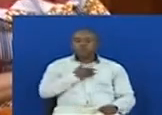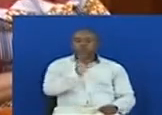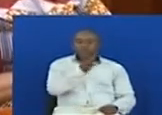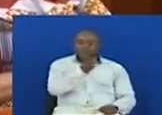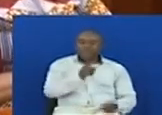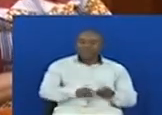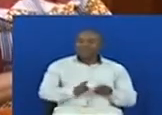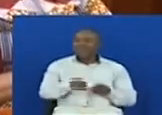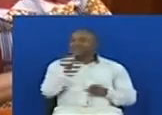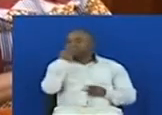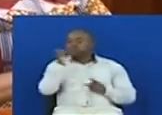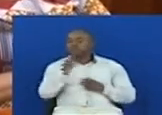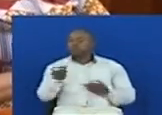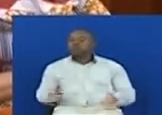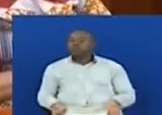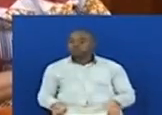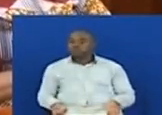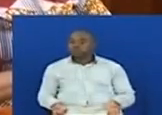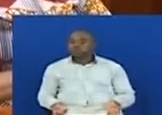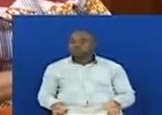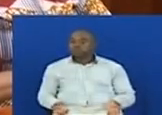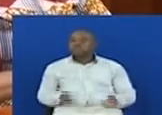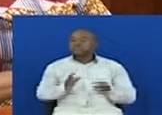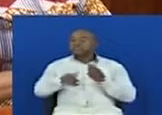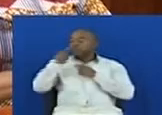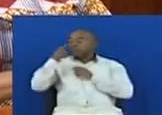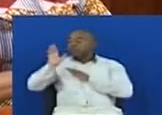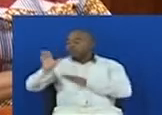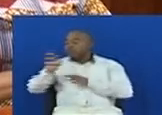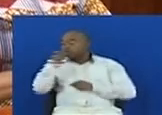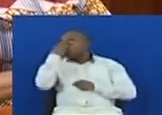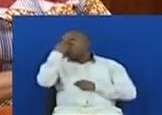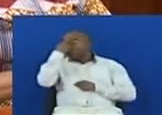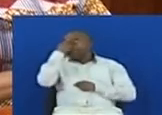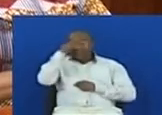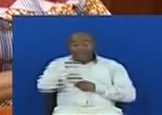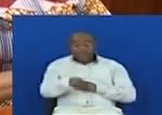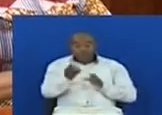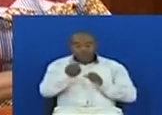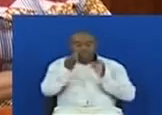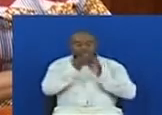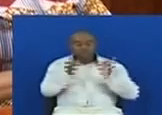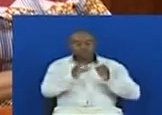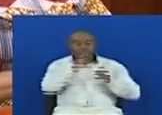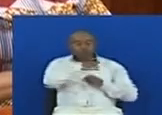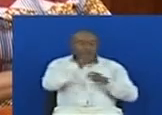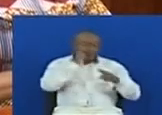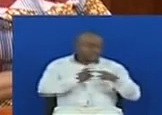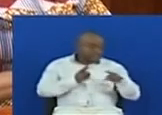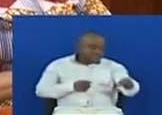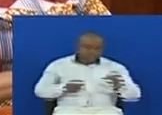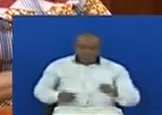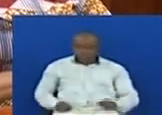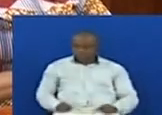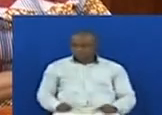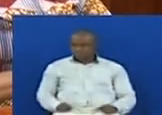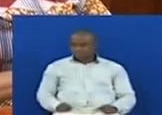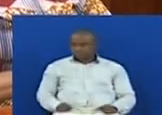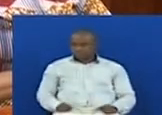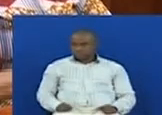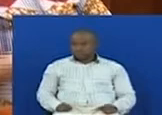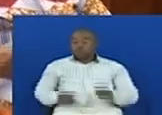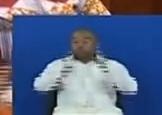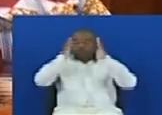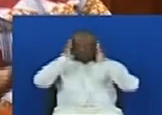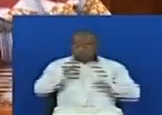chakula, tungeipata wapi? Tulikuwa tunaangalia Mirani, Mwanza, wapi, Dodoma. Leo fursa imekwenda Lindi kuchele. Mheshimiwa